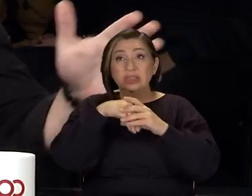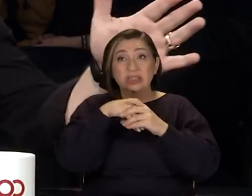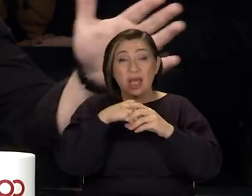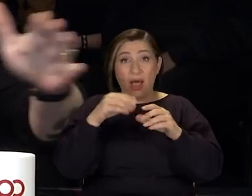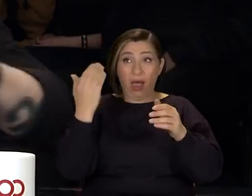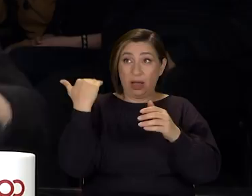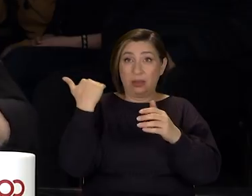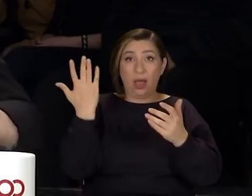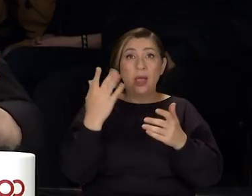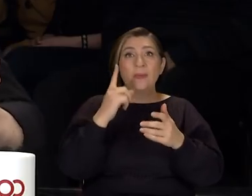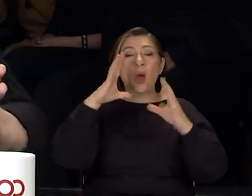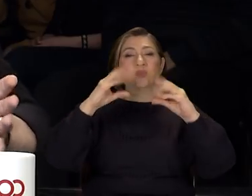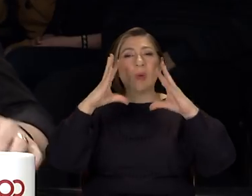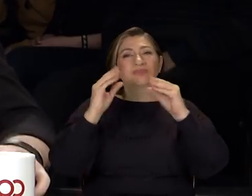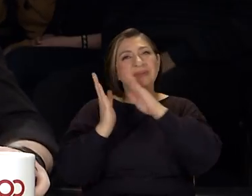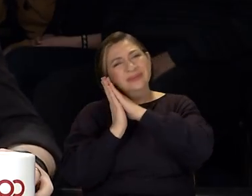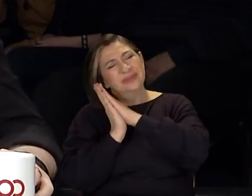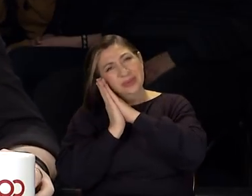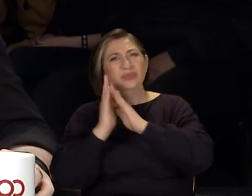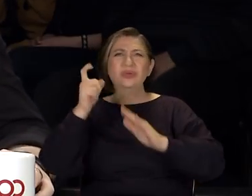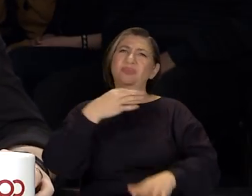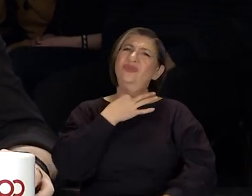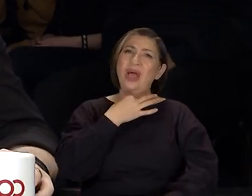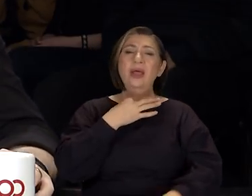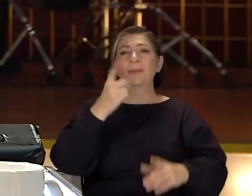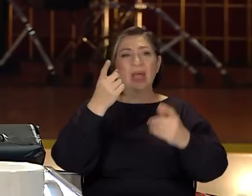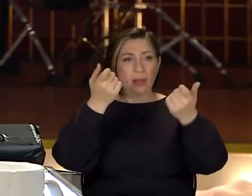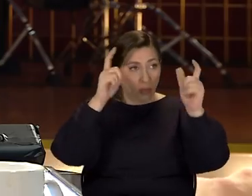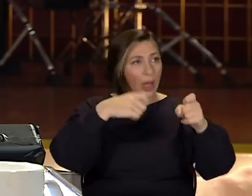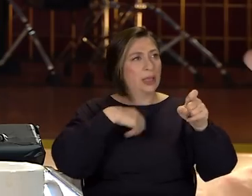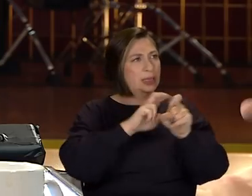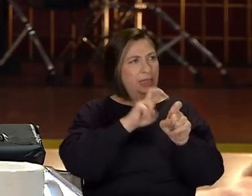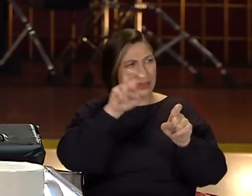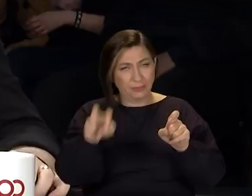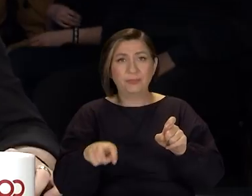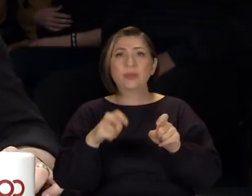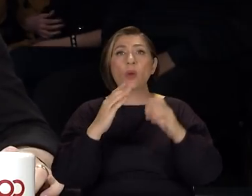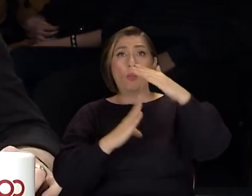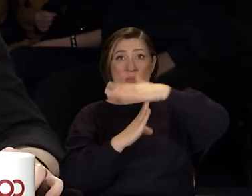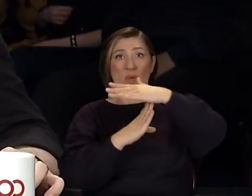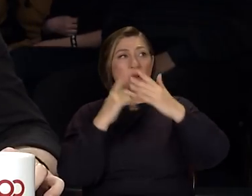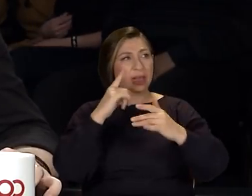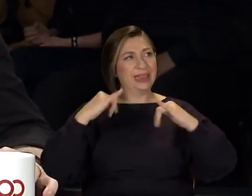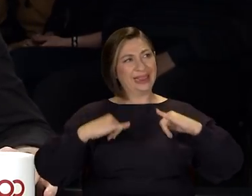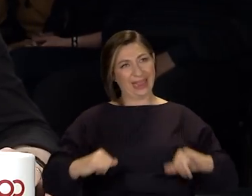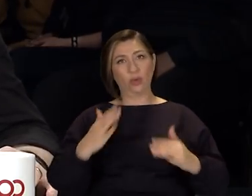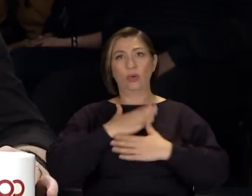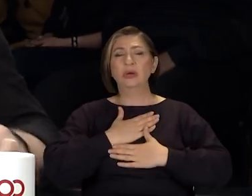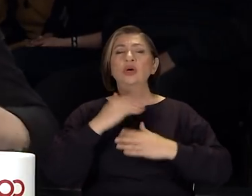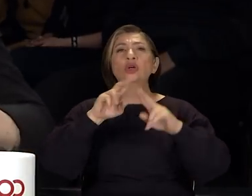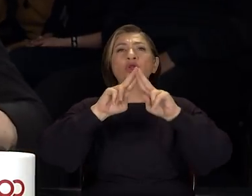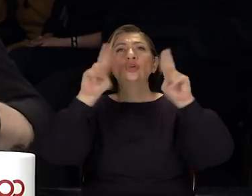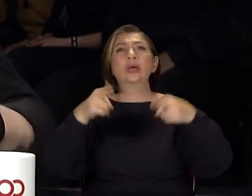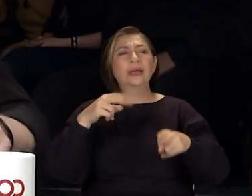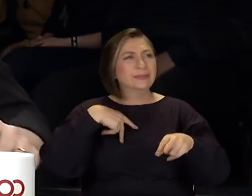arkada. Dedim ki bir yastık bulalım bir yerden lütfen. Durduk araçla, girdik bir yere. Ben de indim. Mola verdik. Dinleniyorum dışarıda. Dükkanın da